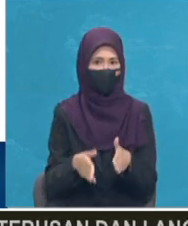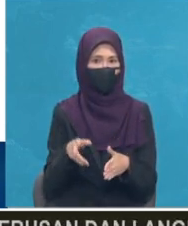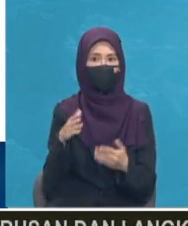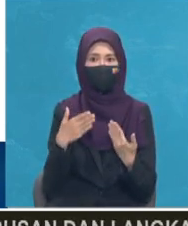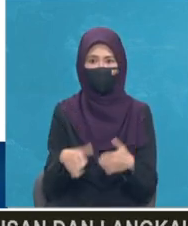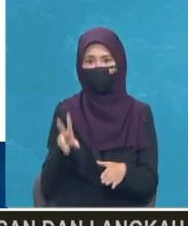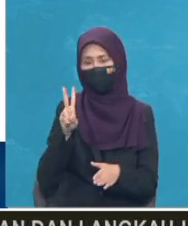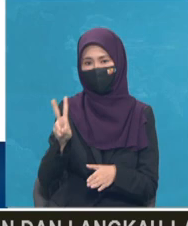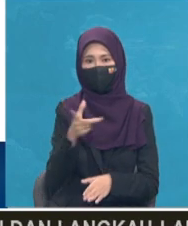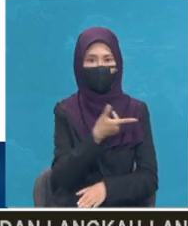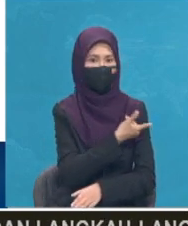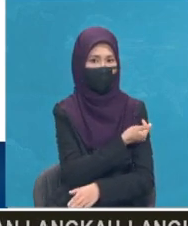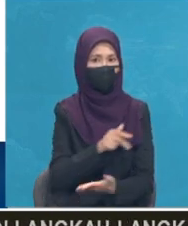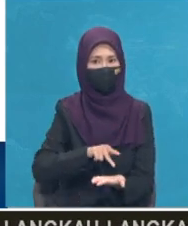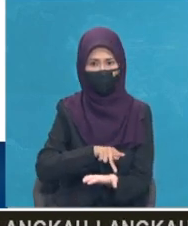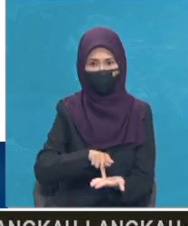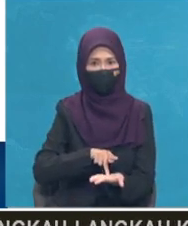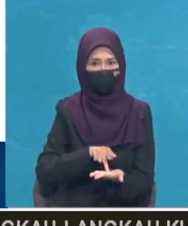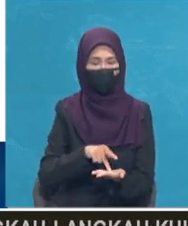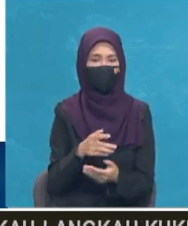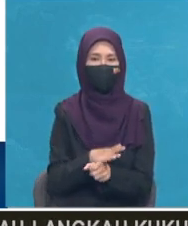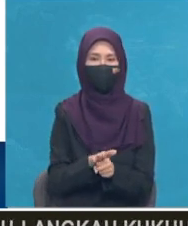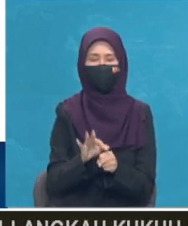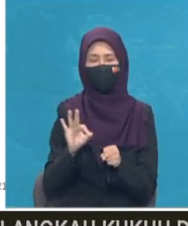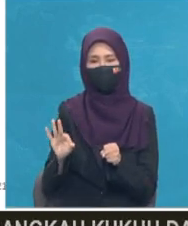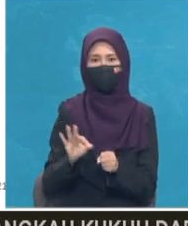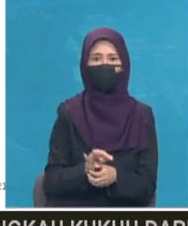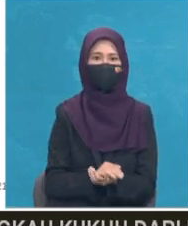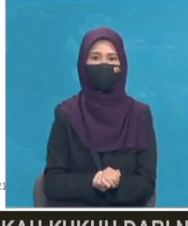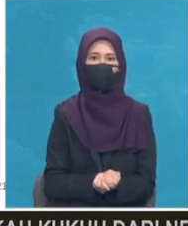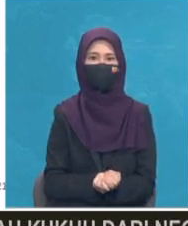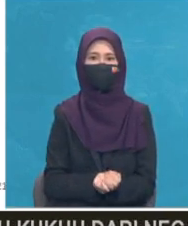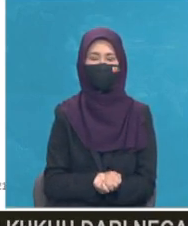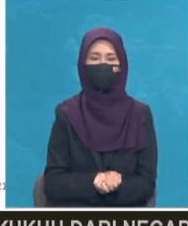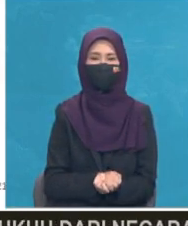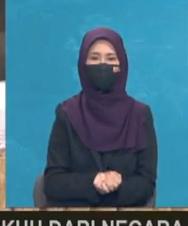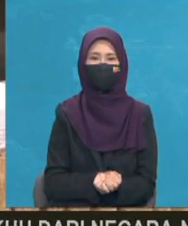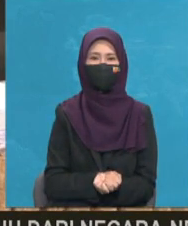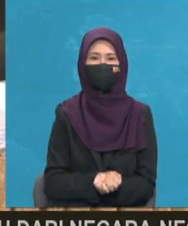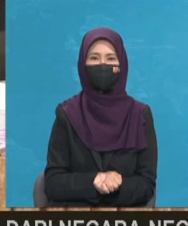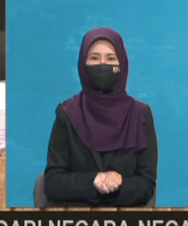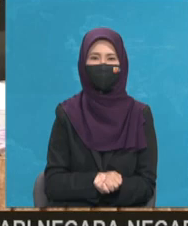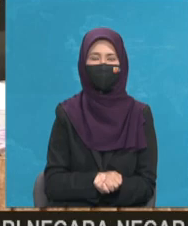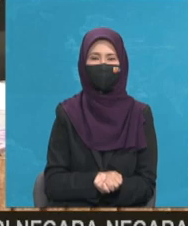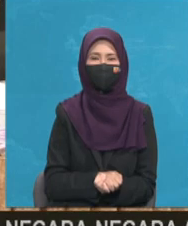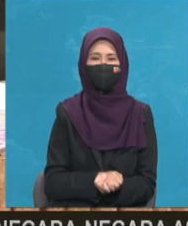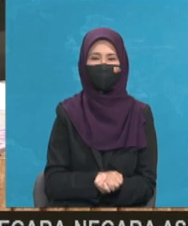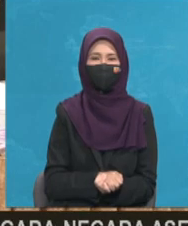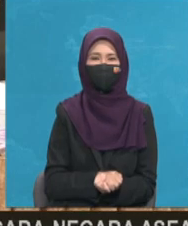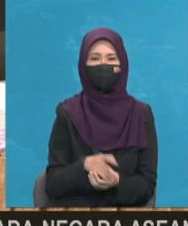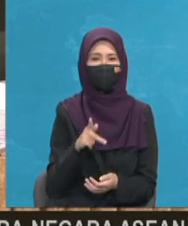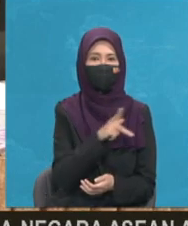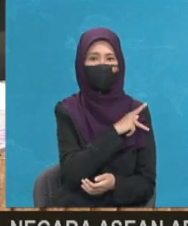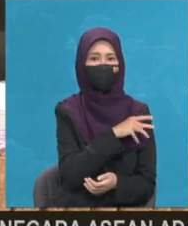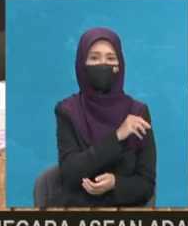dus question ke Wisma belas itu 80 v930 jumlah penduduk negara dalam pada itu